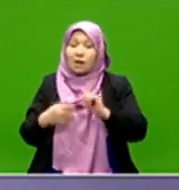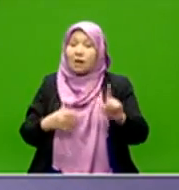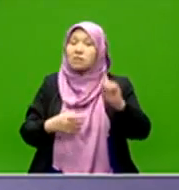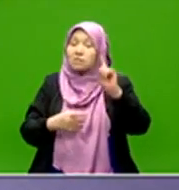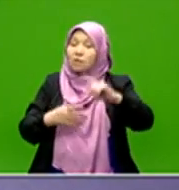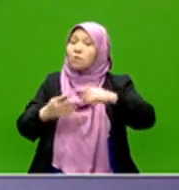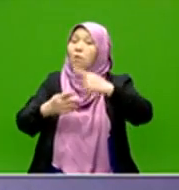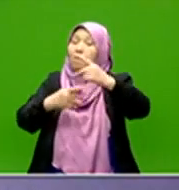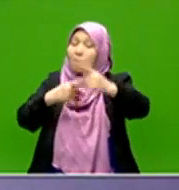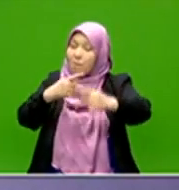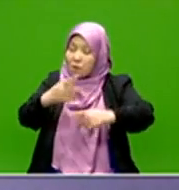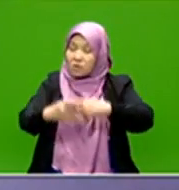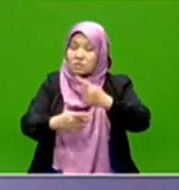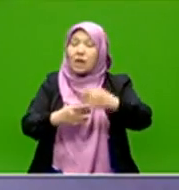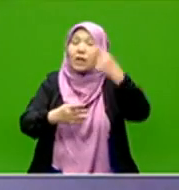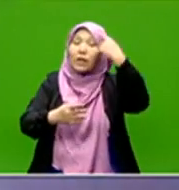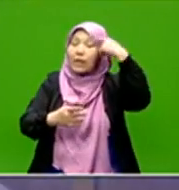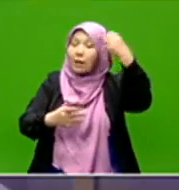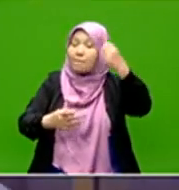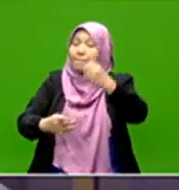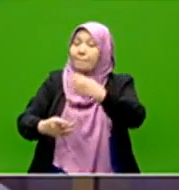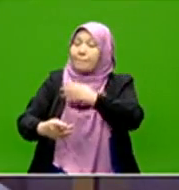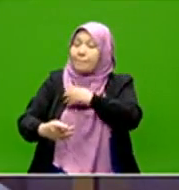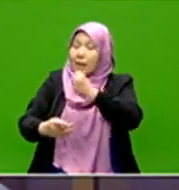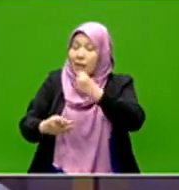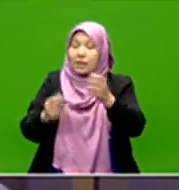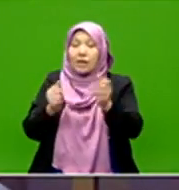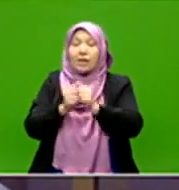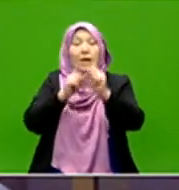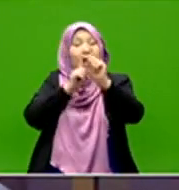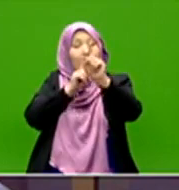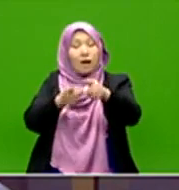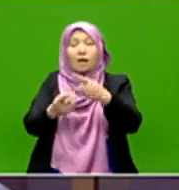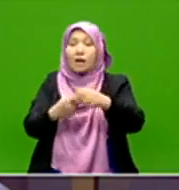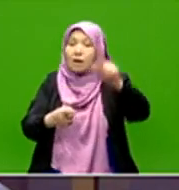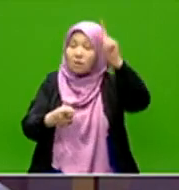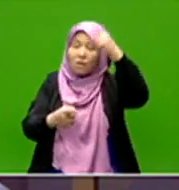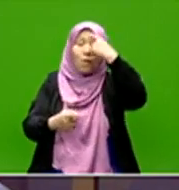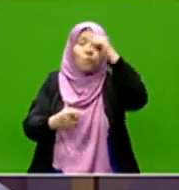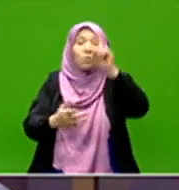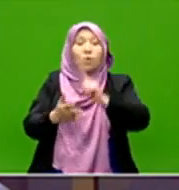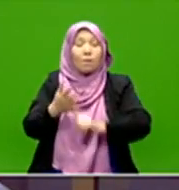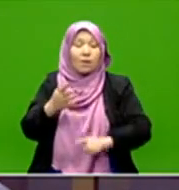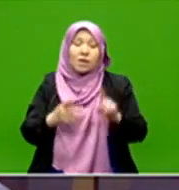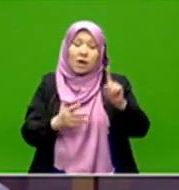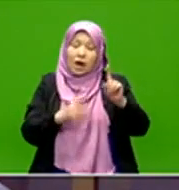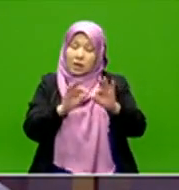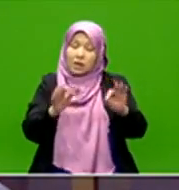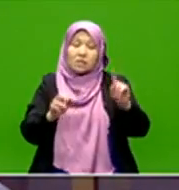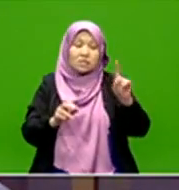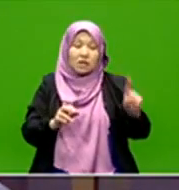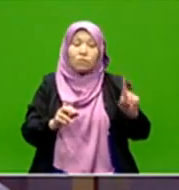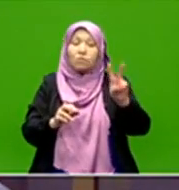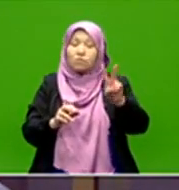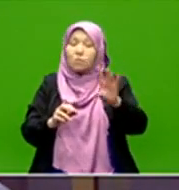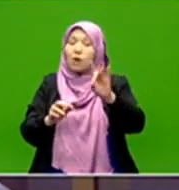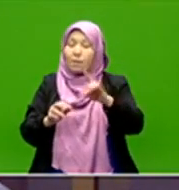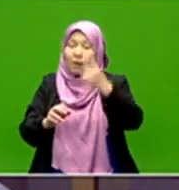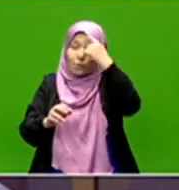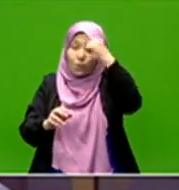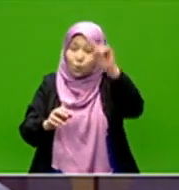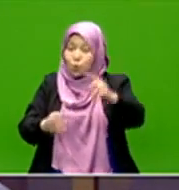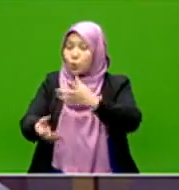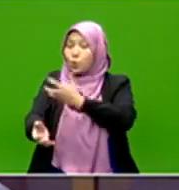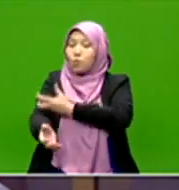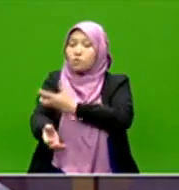projek keimanan, ya, projek keimanan dengan arahan daripada Allah. Untuk apa? Ayat 128, untuk zuriat, ya. Ha, bukan sekadar